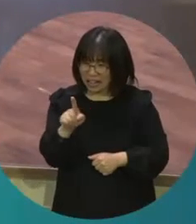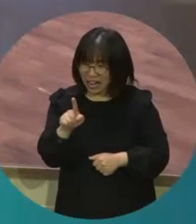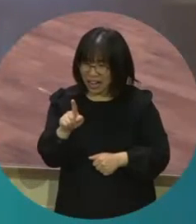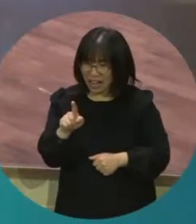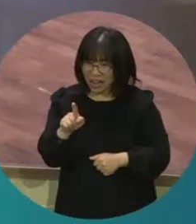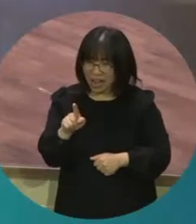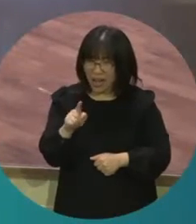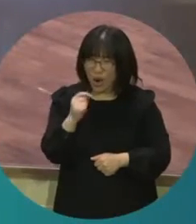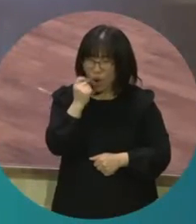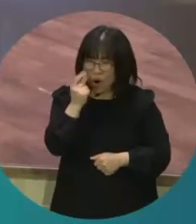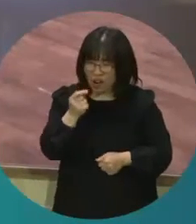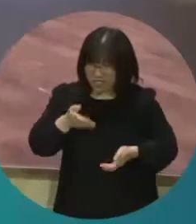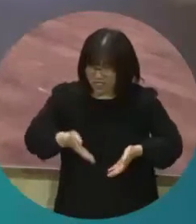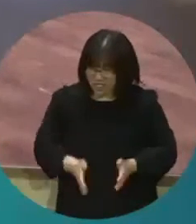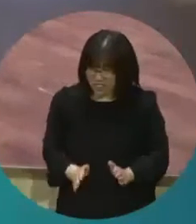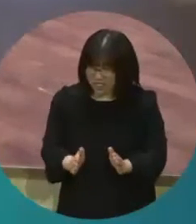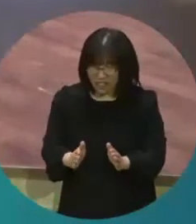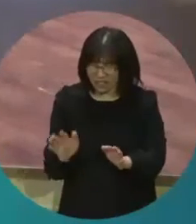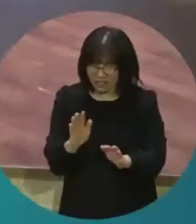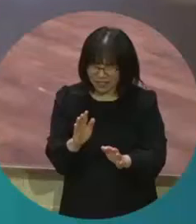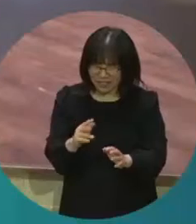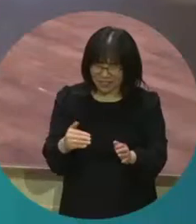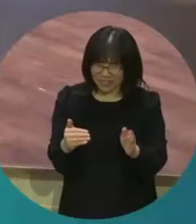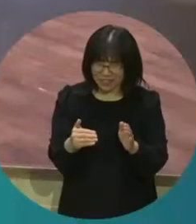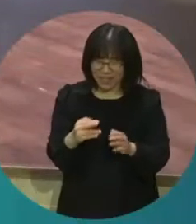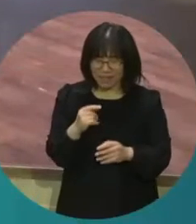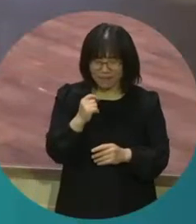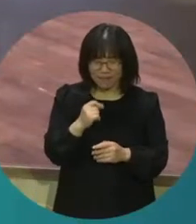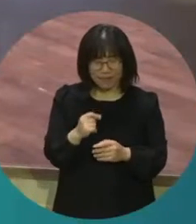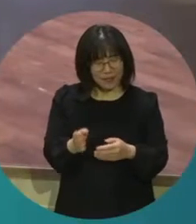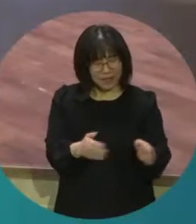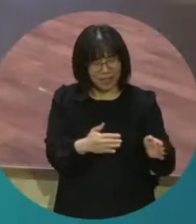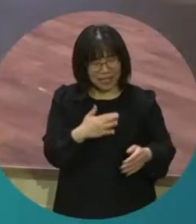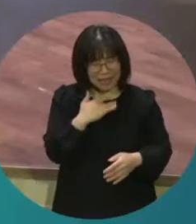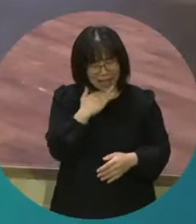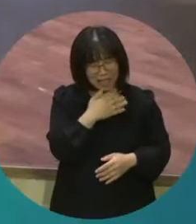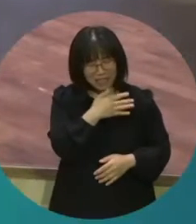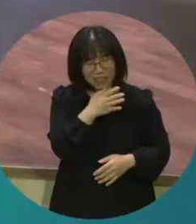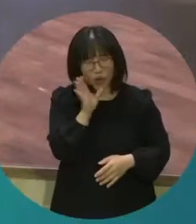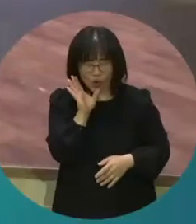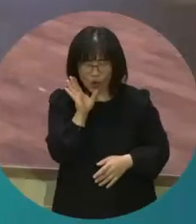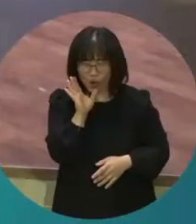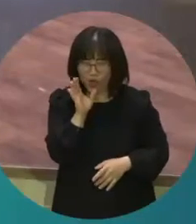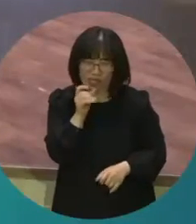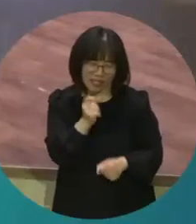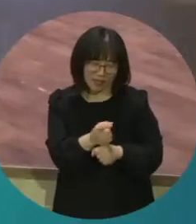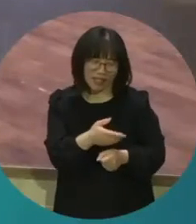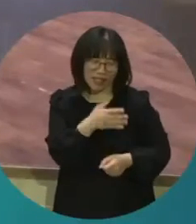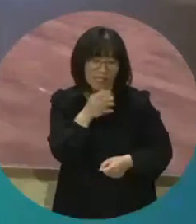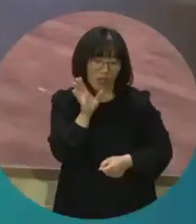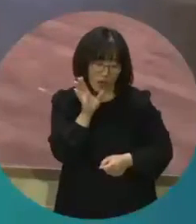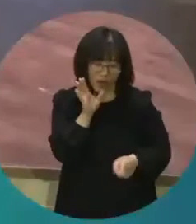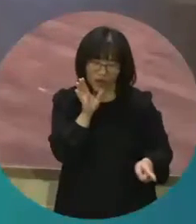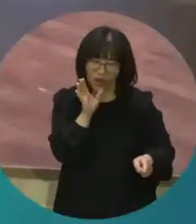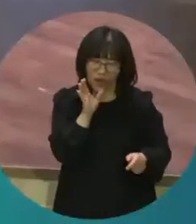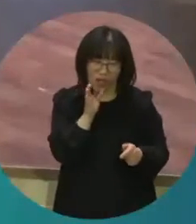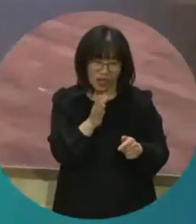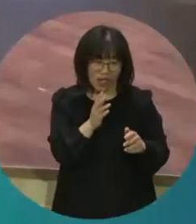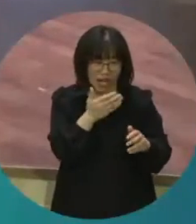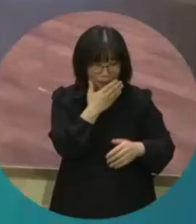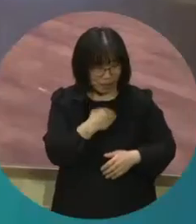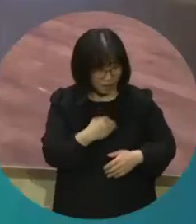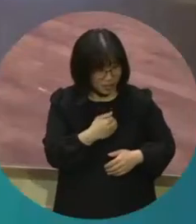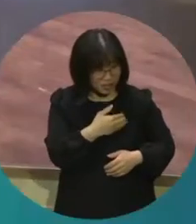생리가 끊어졌는지라. 사라가 속으로 웃고 이르되 내가 노쇠하였고 내 주인도 늙었으니 내가